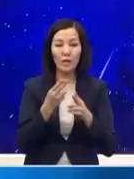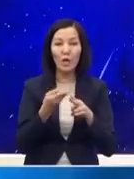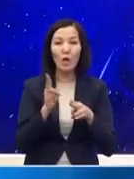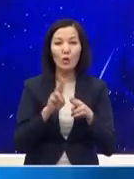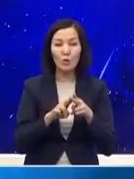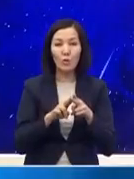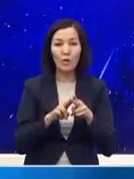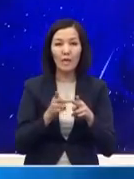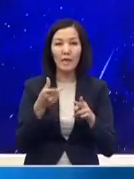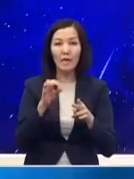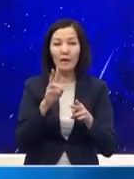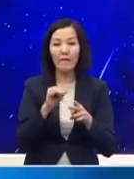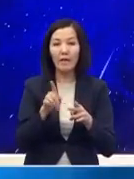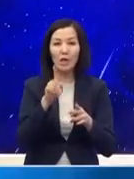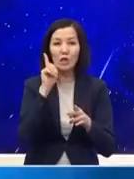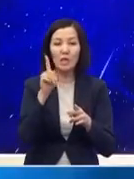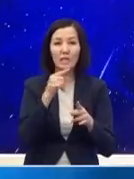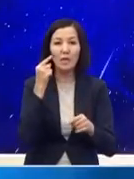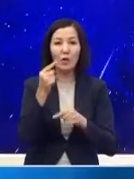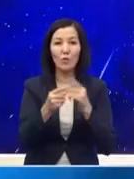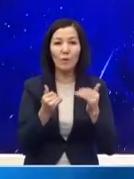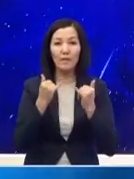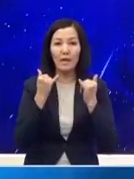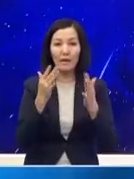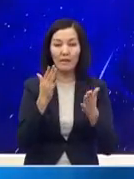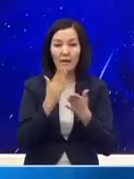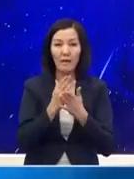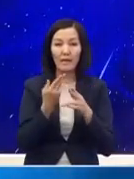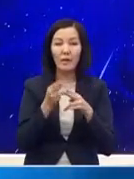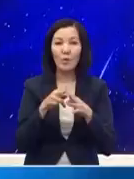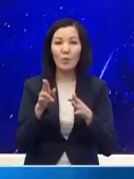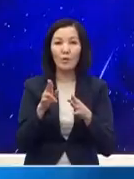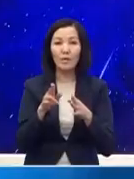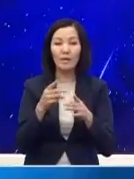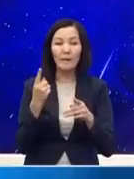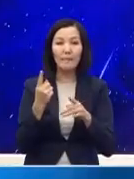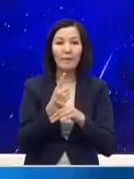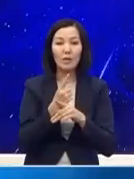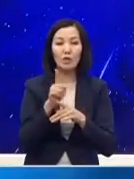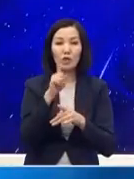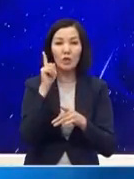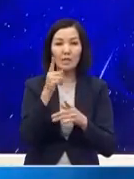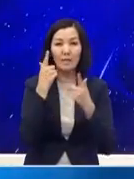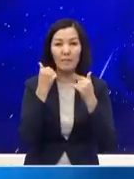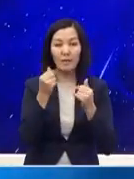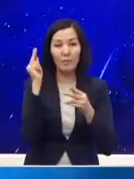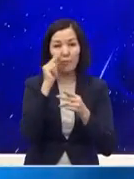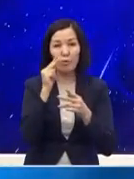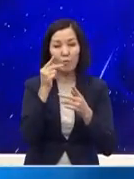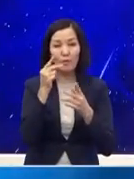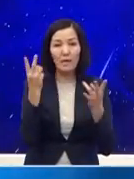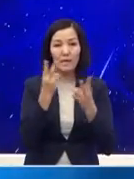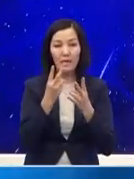Негізінде бұл графика жас ұрпаққа арналған деп айтуға болады. Оның игілігін ең алдымен солар көруі керек. Сондықтан бұл